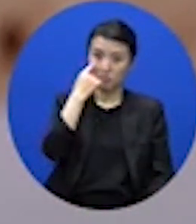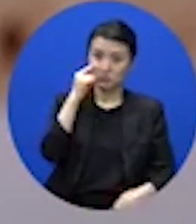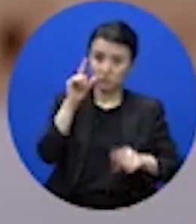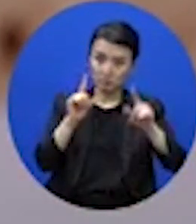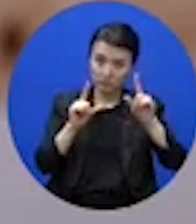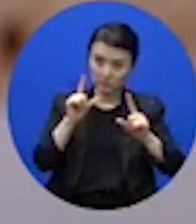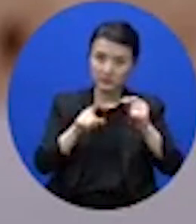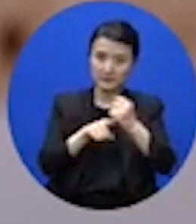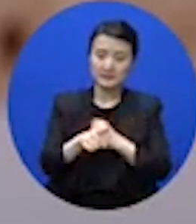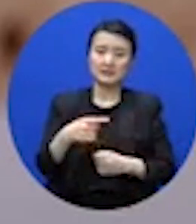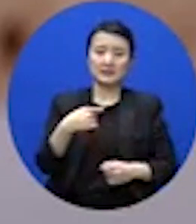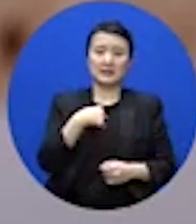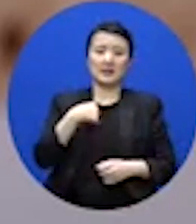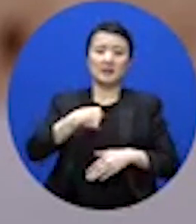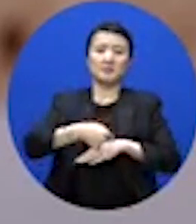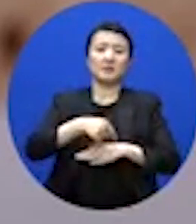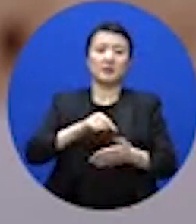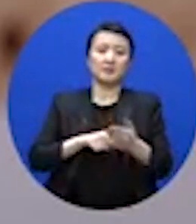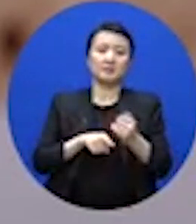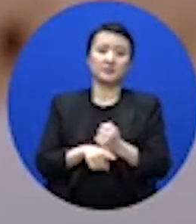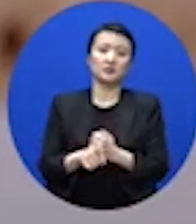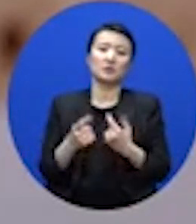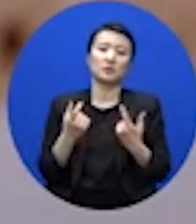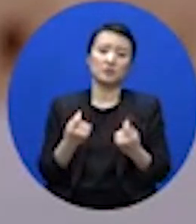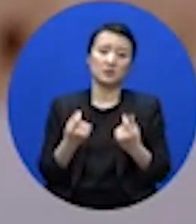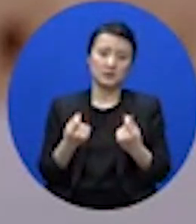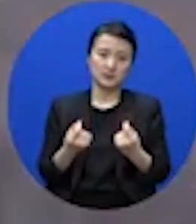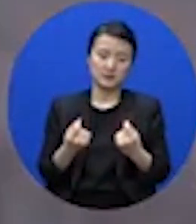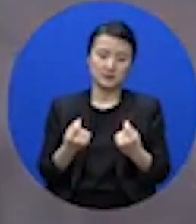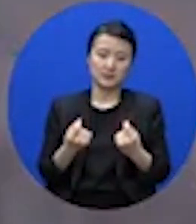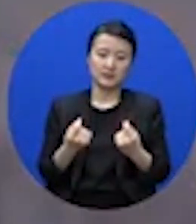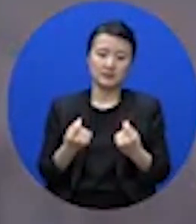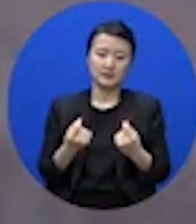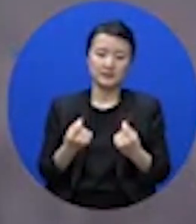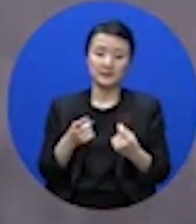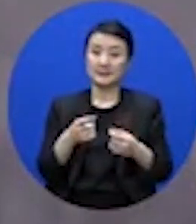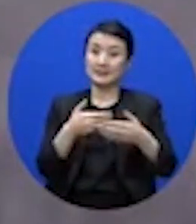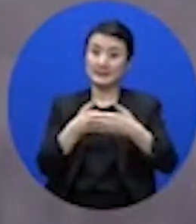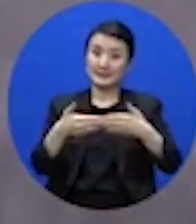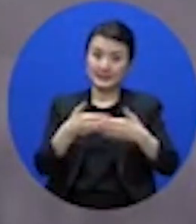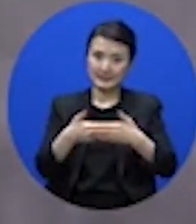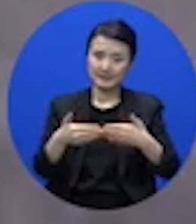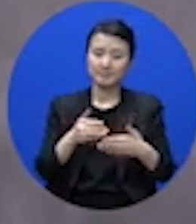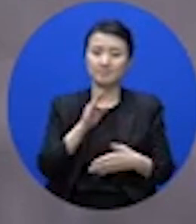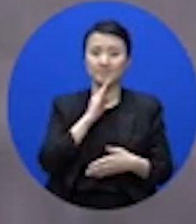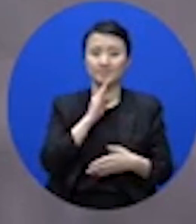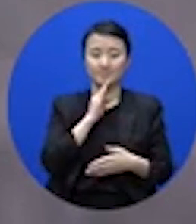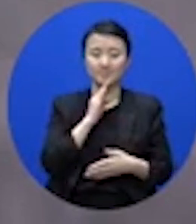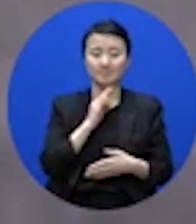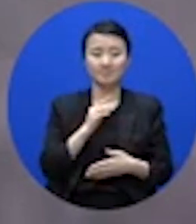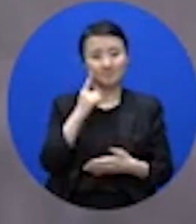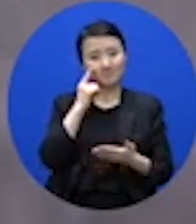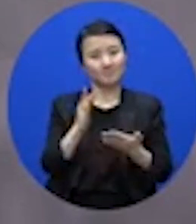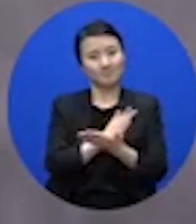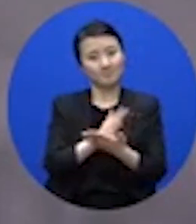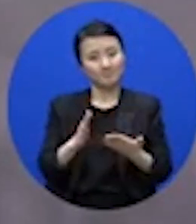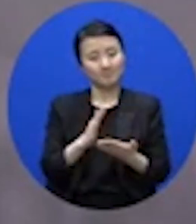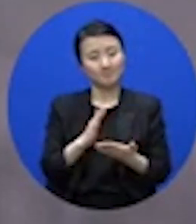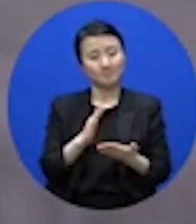이해하게 되면 참 좋을 것 같다라는 의미에서 이 그림이 우리에게 필요한 것 같아요.